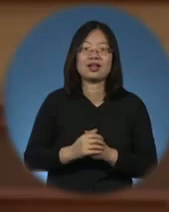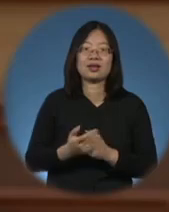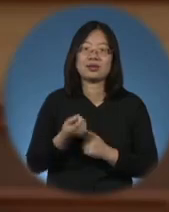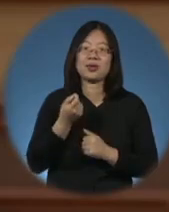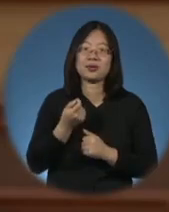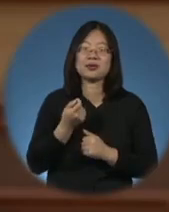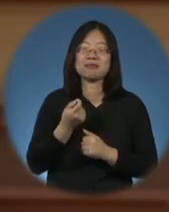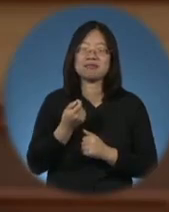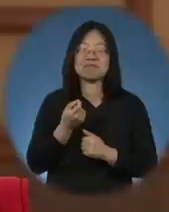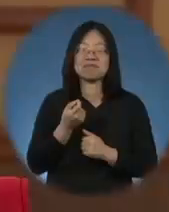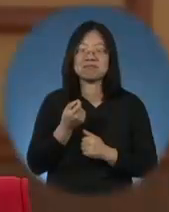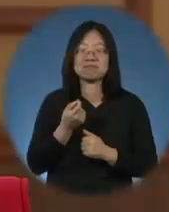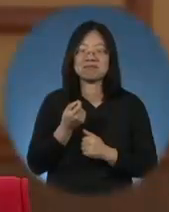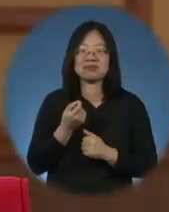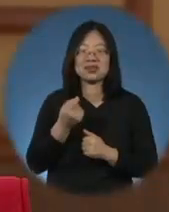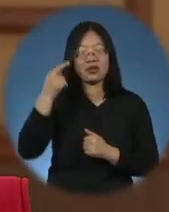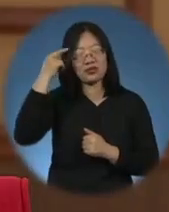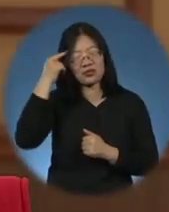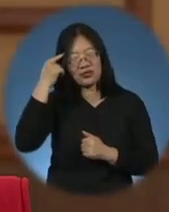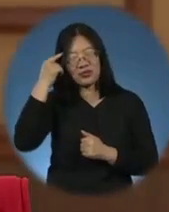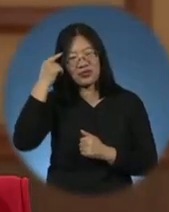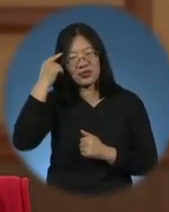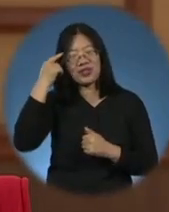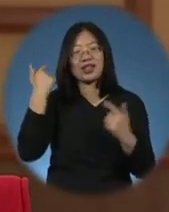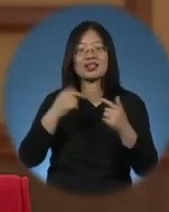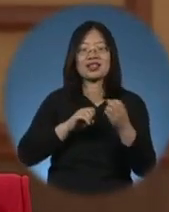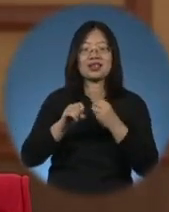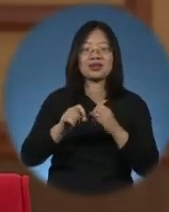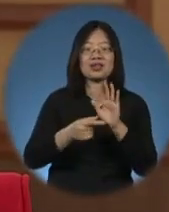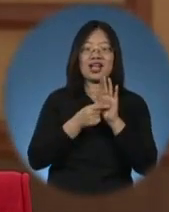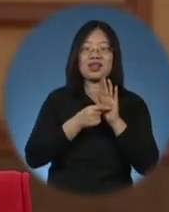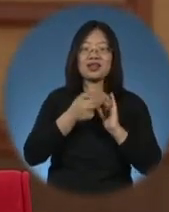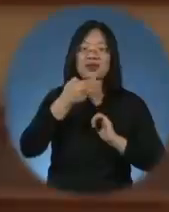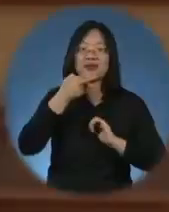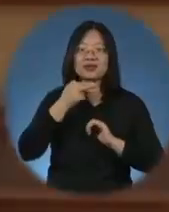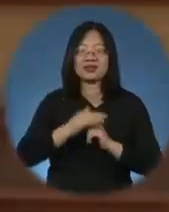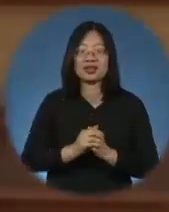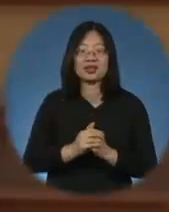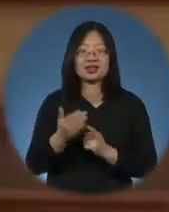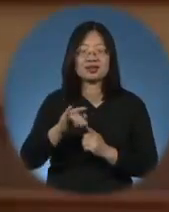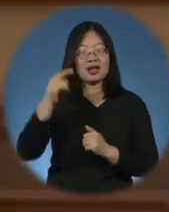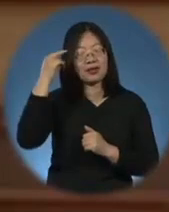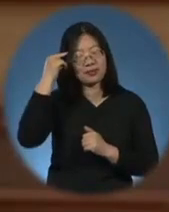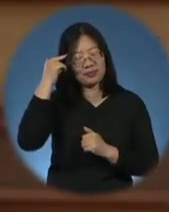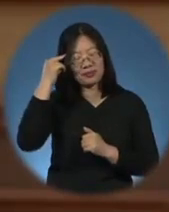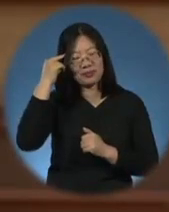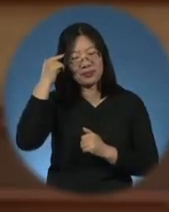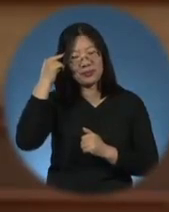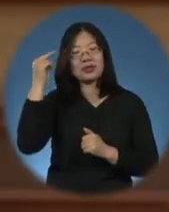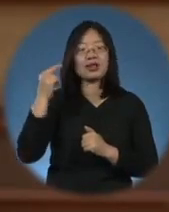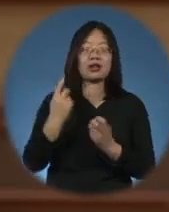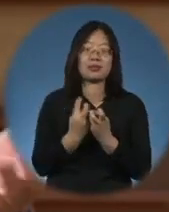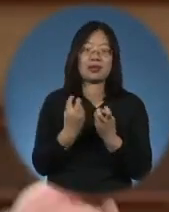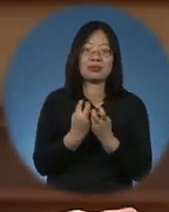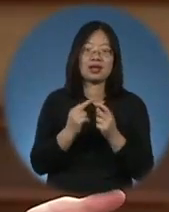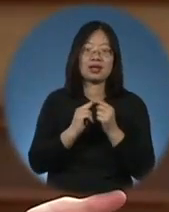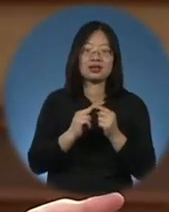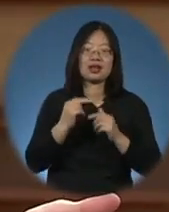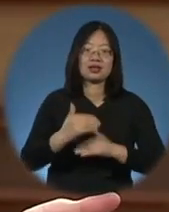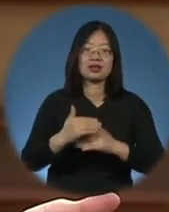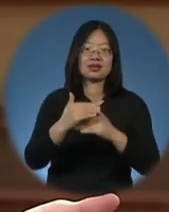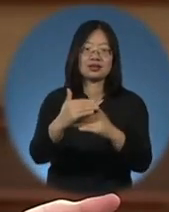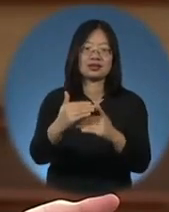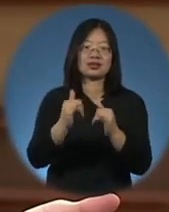뭐 골똘히 생각한다고 항상 답이 나오는 건 아닙니다. 근데 그 골똘히 생각하는 방법과